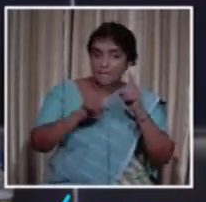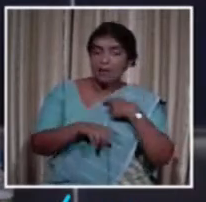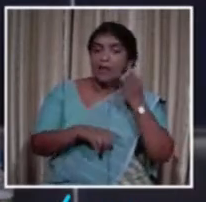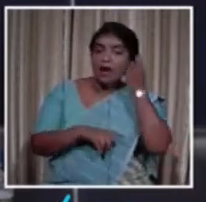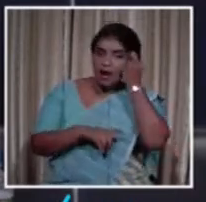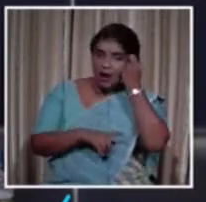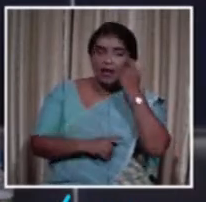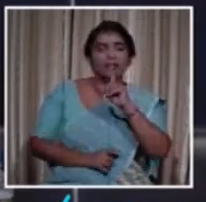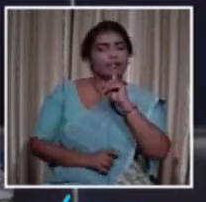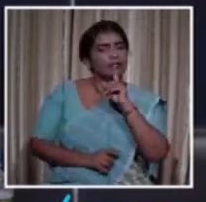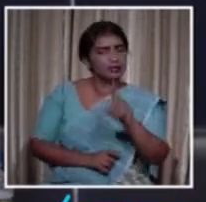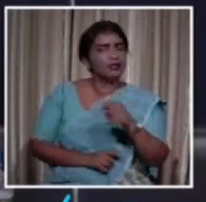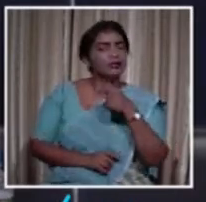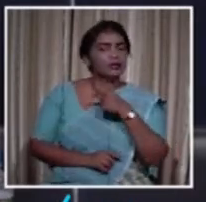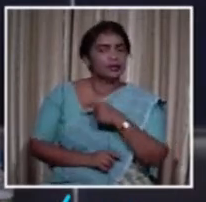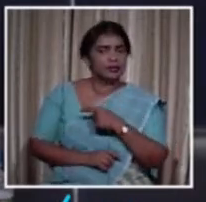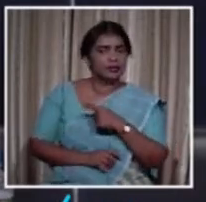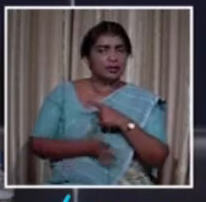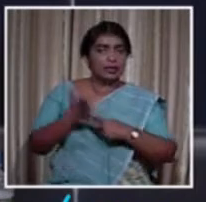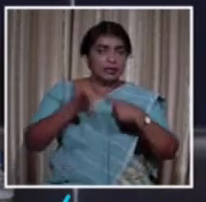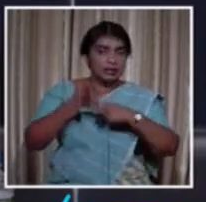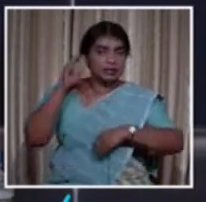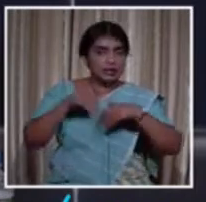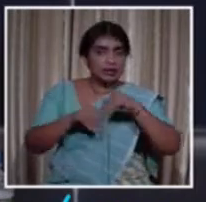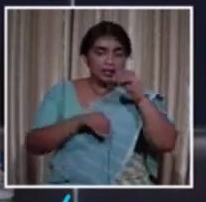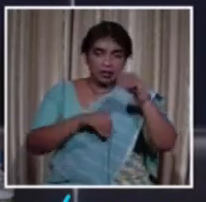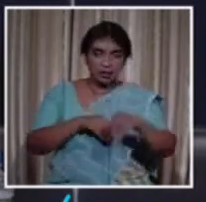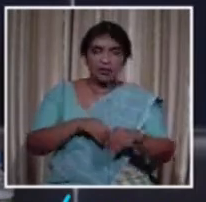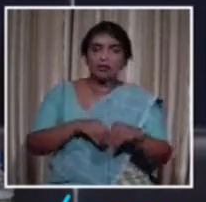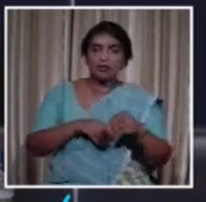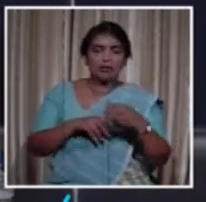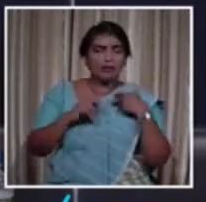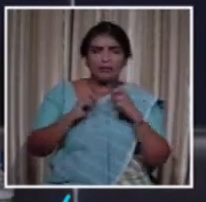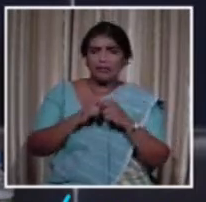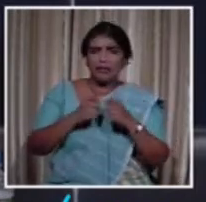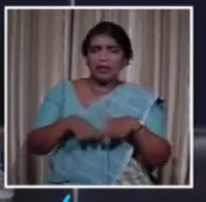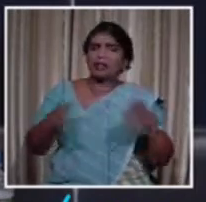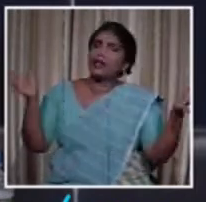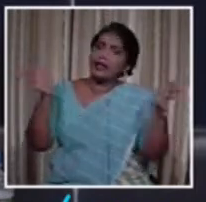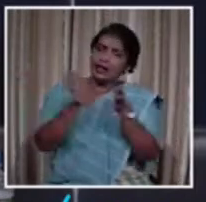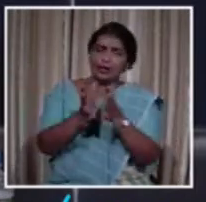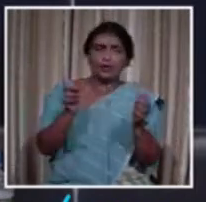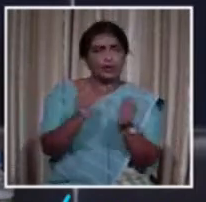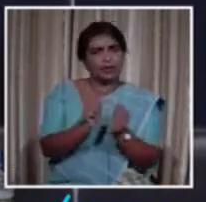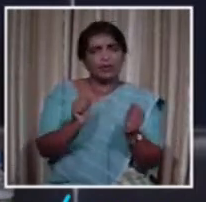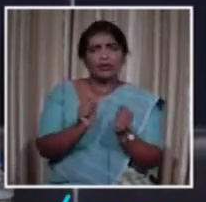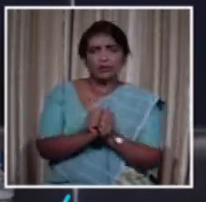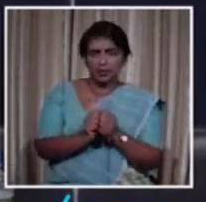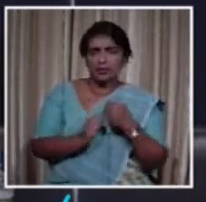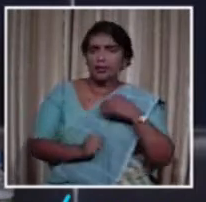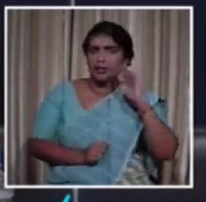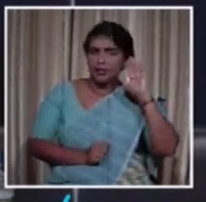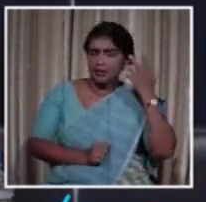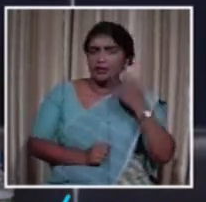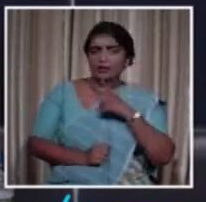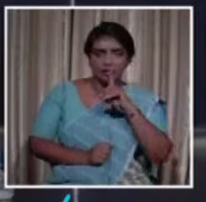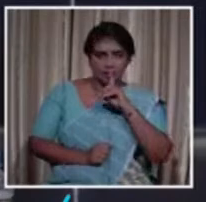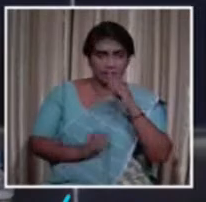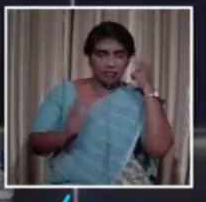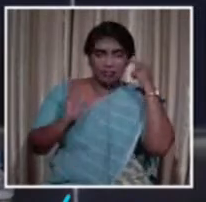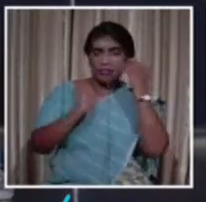කරන්න මෙතුමා ඡන්දේ දුන්නා කියලා අර පැත්තේ ඡන්දේ දුන්නා කමන්නේ දැන් එකට එකතු වෙලා වැඩ කරන්න ඕනේ මම විශේෂයෙන් මේ නිසා මේ